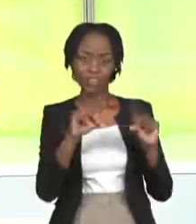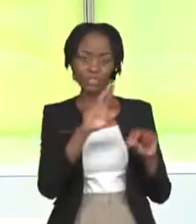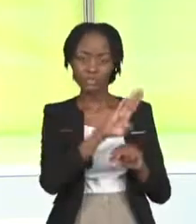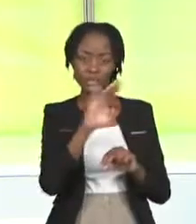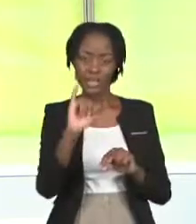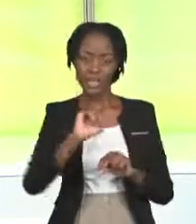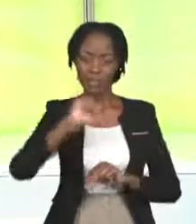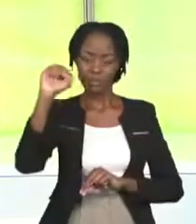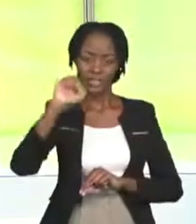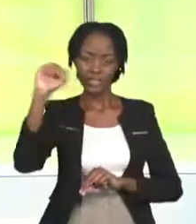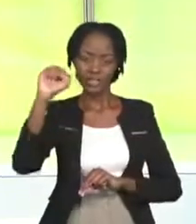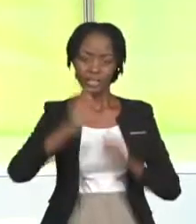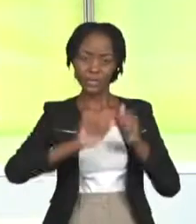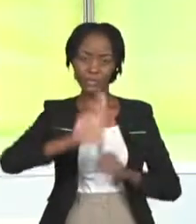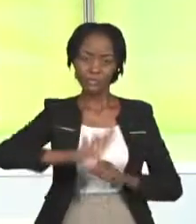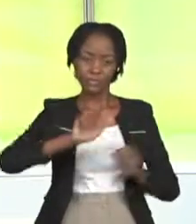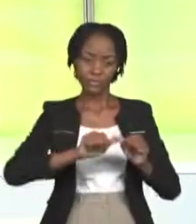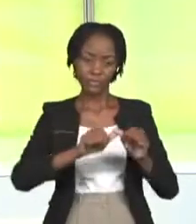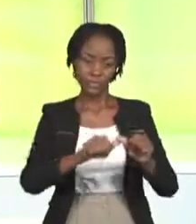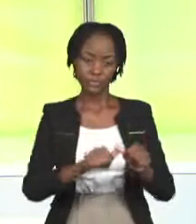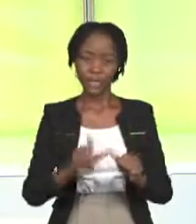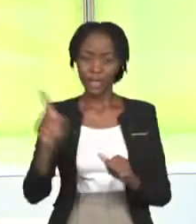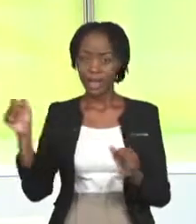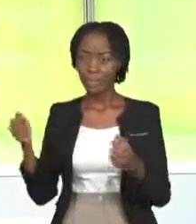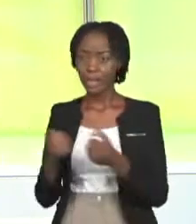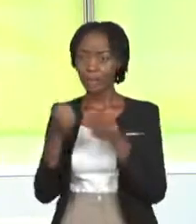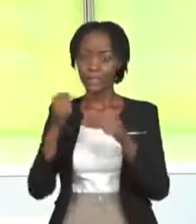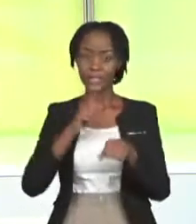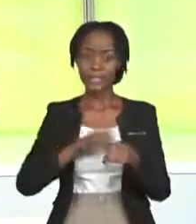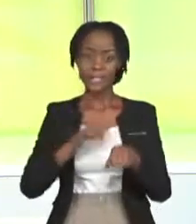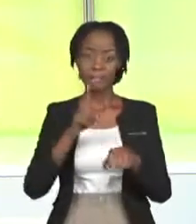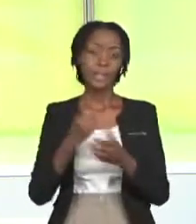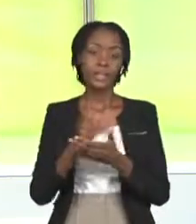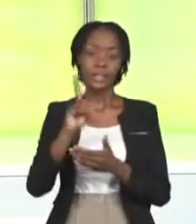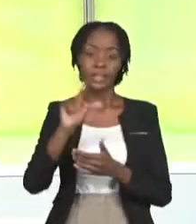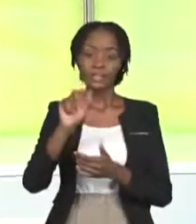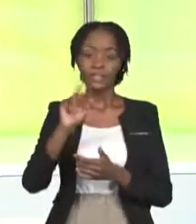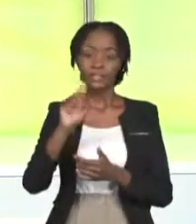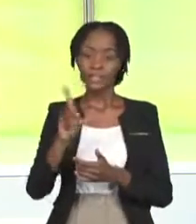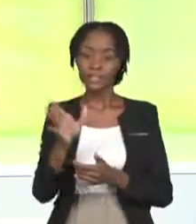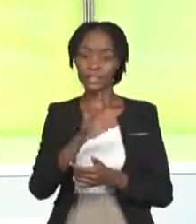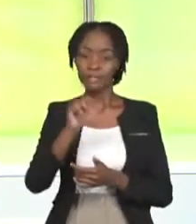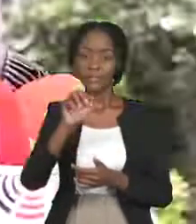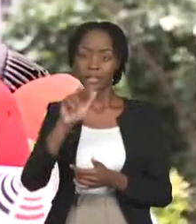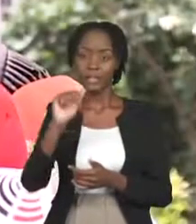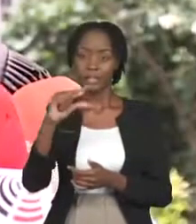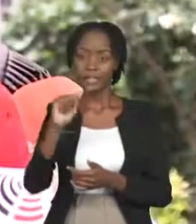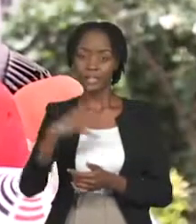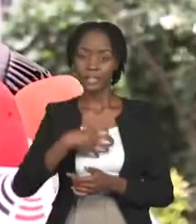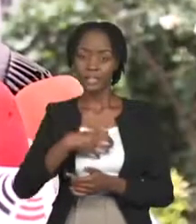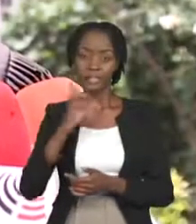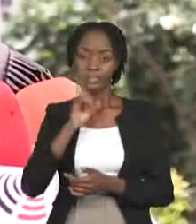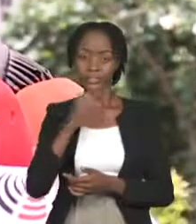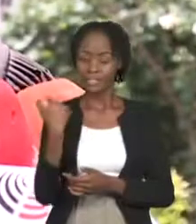siasa za BBI ambazo rais anaendeleza. Haya yanajiri baada ya tamu ya jaji mkuu David Maraga kukamilika hapo jana.